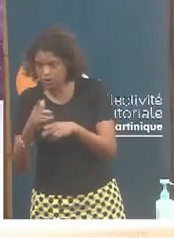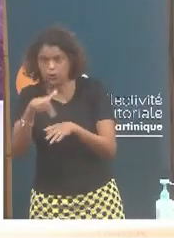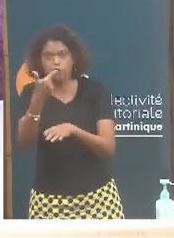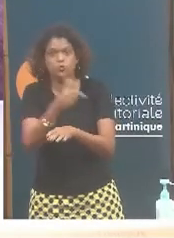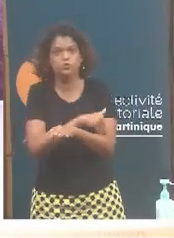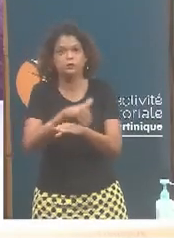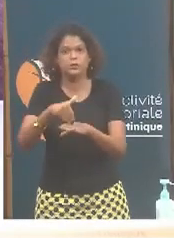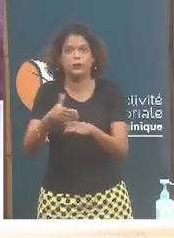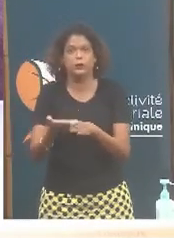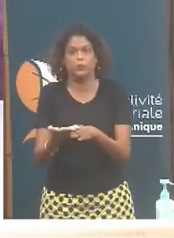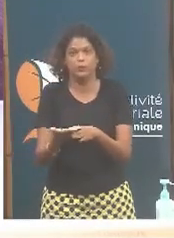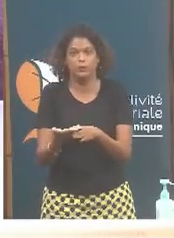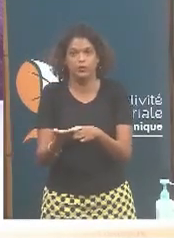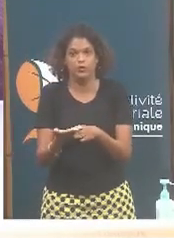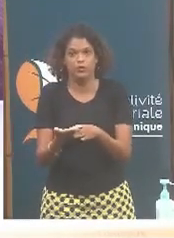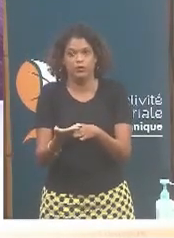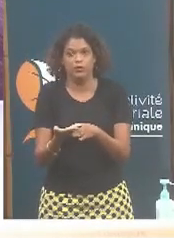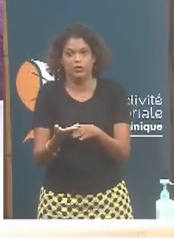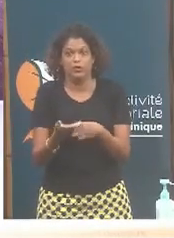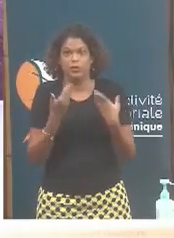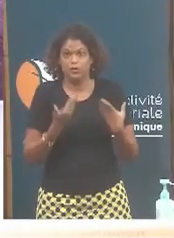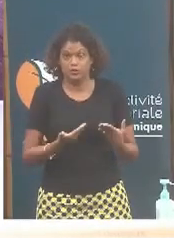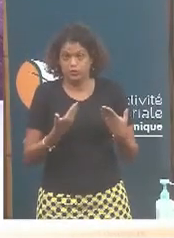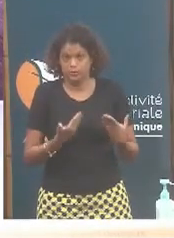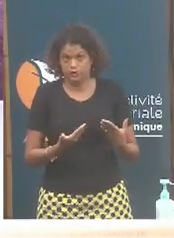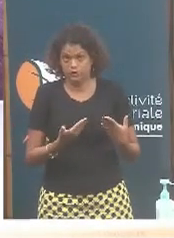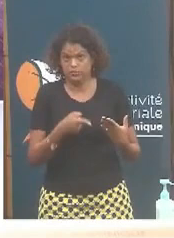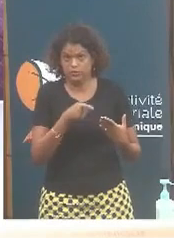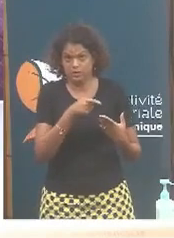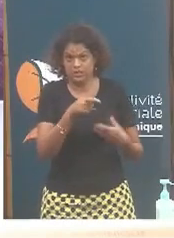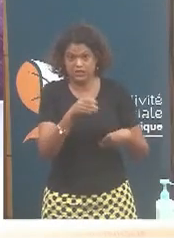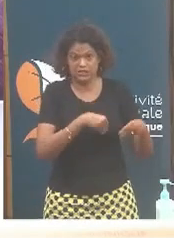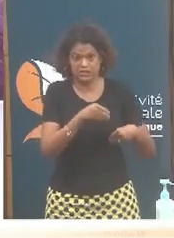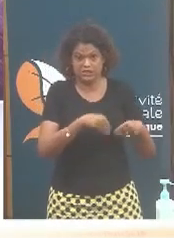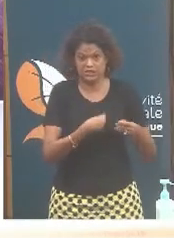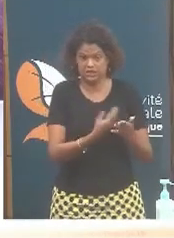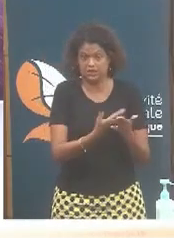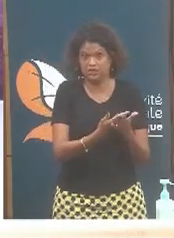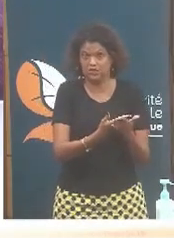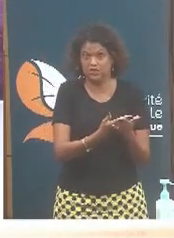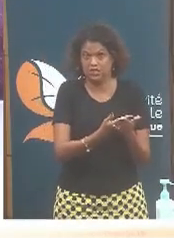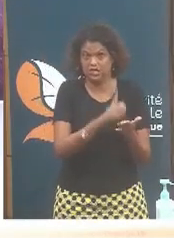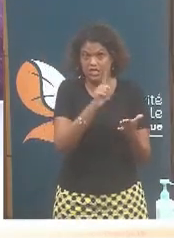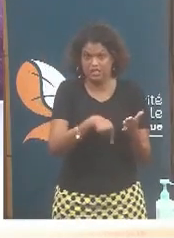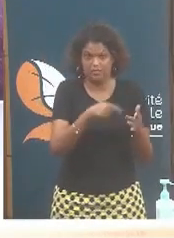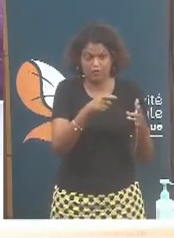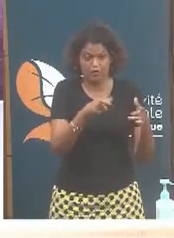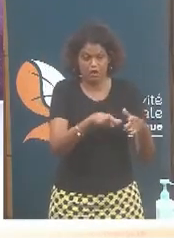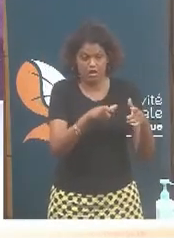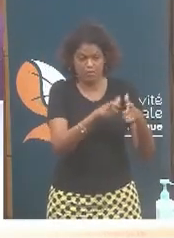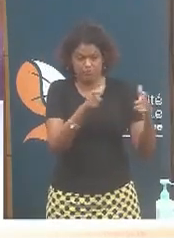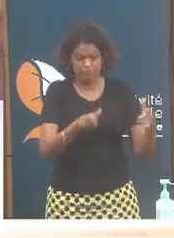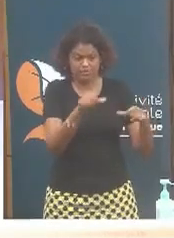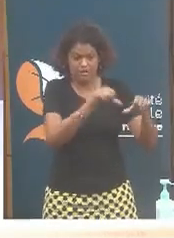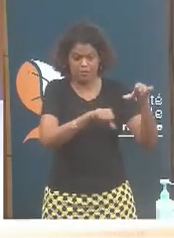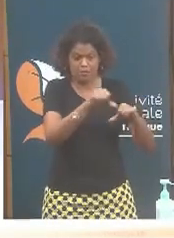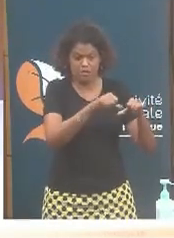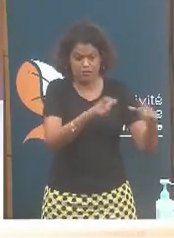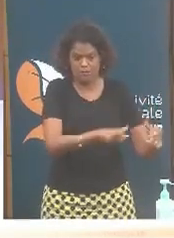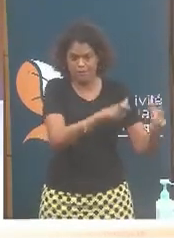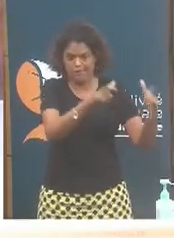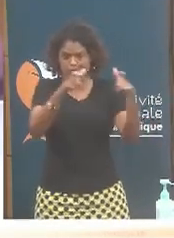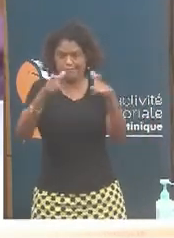millions. Et vous savez la requête actuellement que nous faisons sa direction, vous dites il faudrait le déplacer. Donc, je